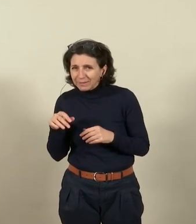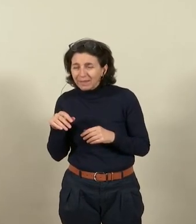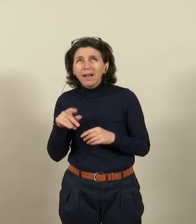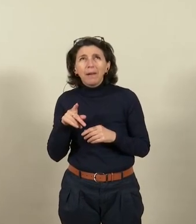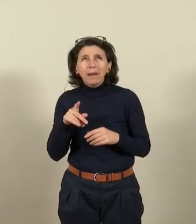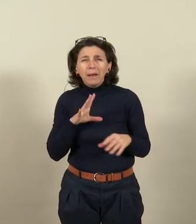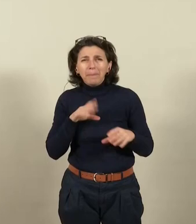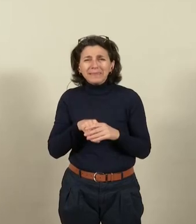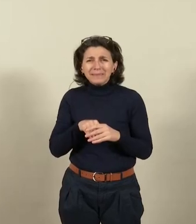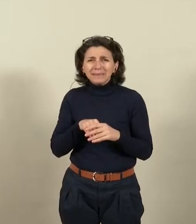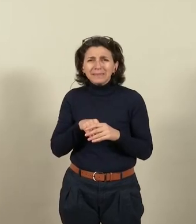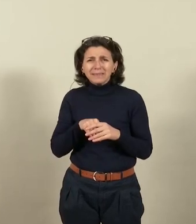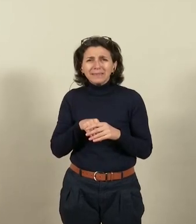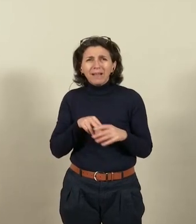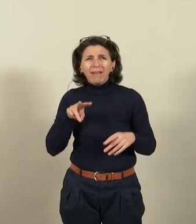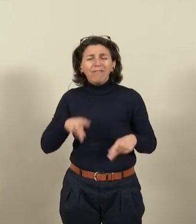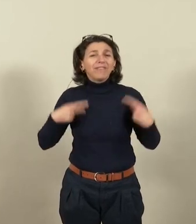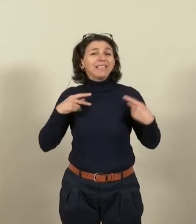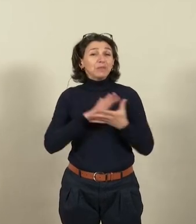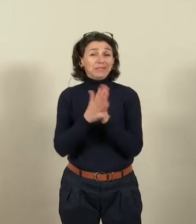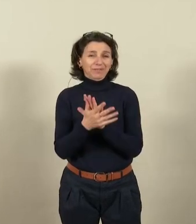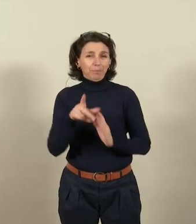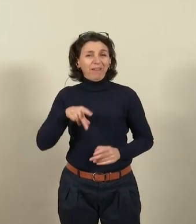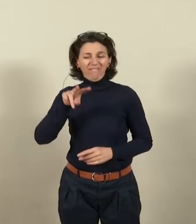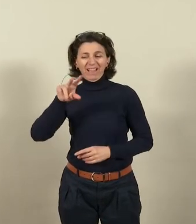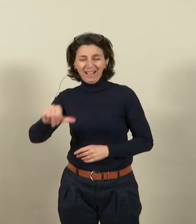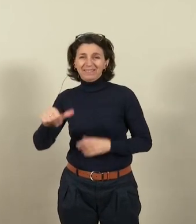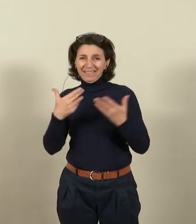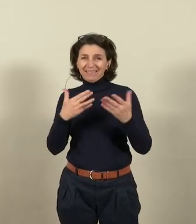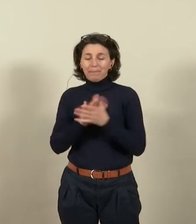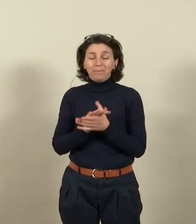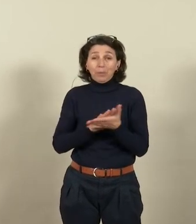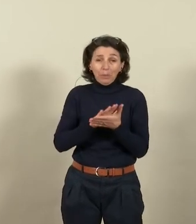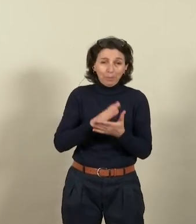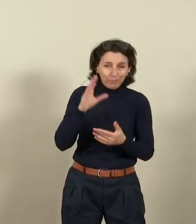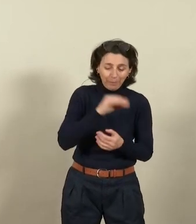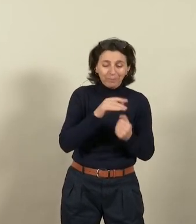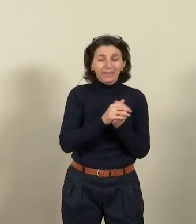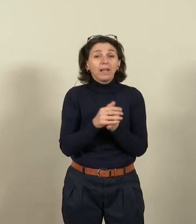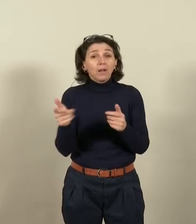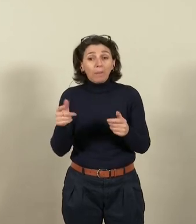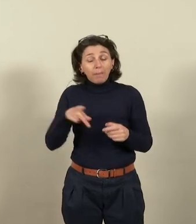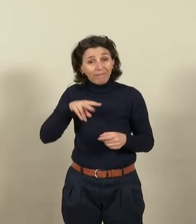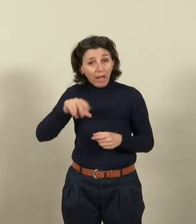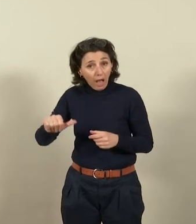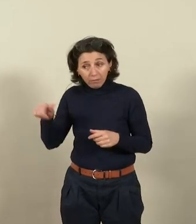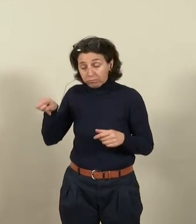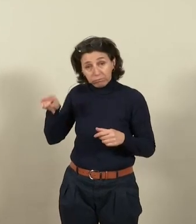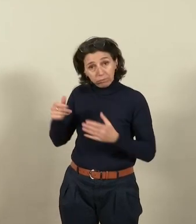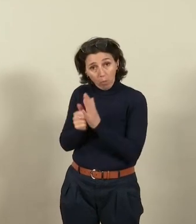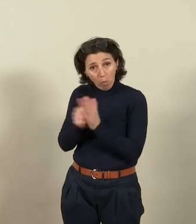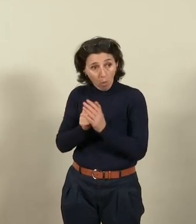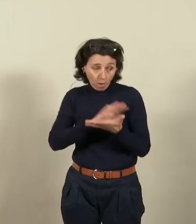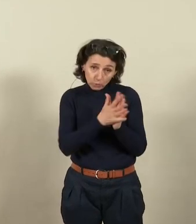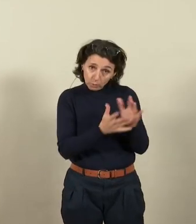participation et et la vie associative pardon qui est là aussi pour accompagner les associations on a l'événementiel on a